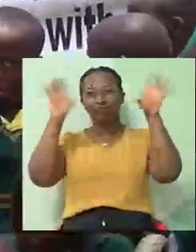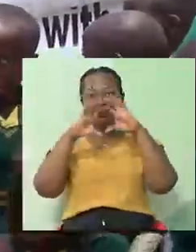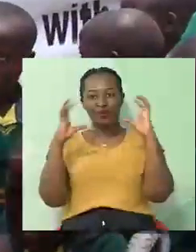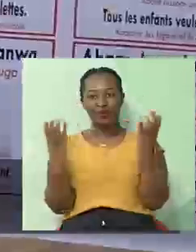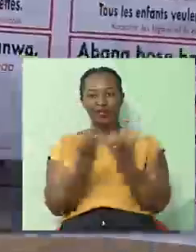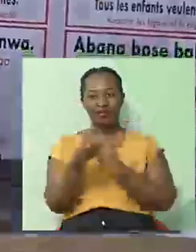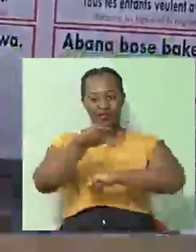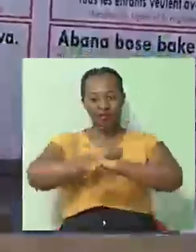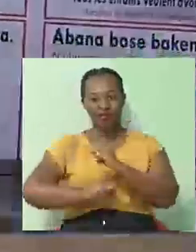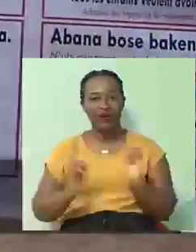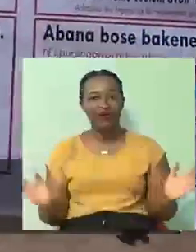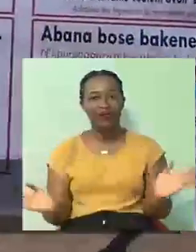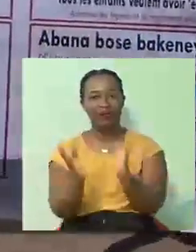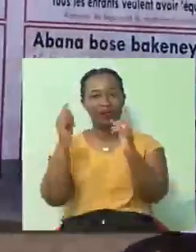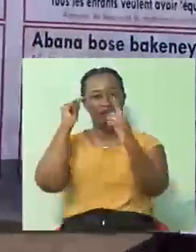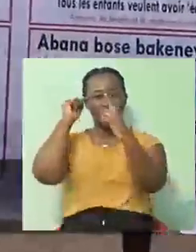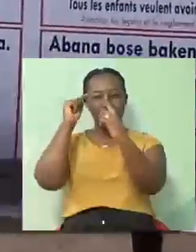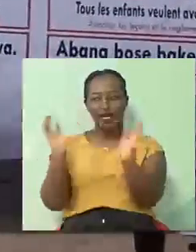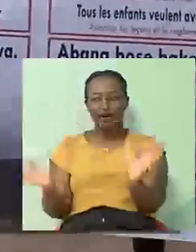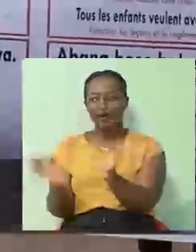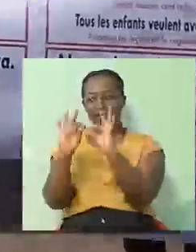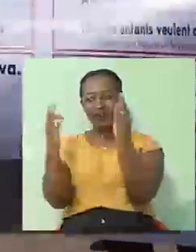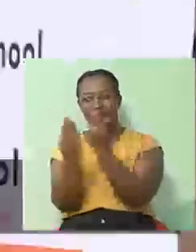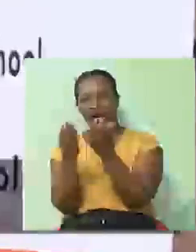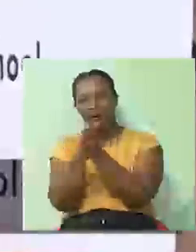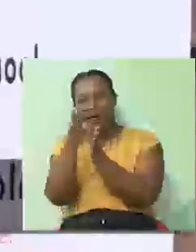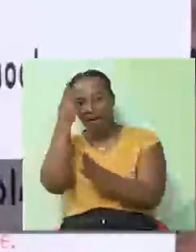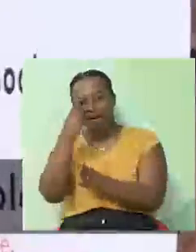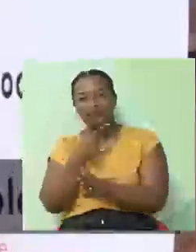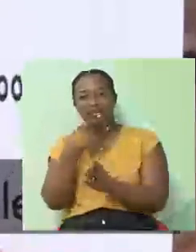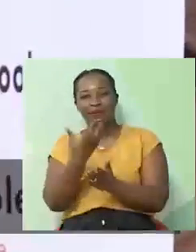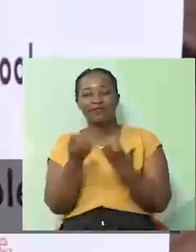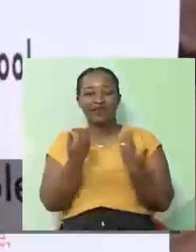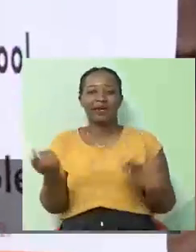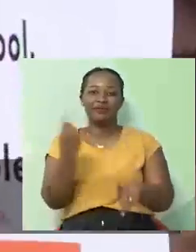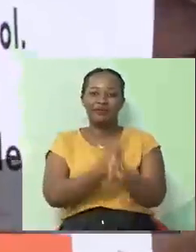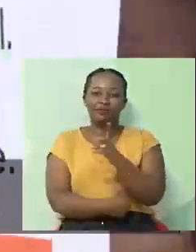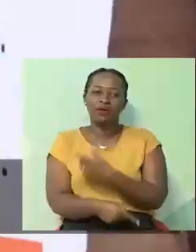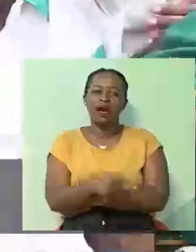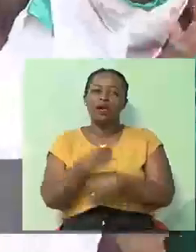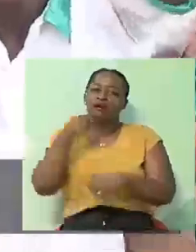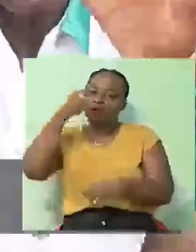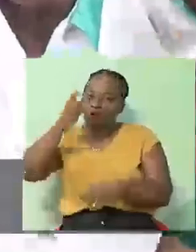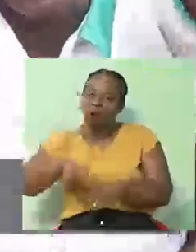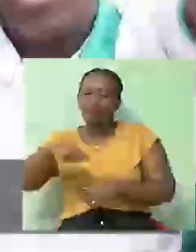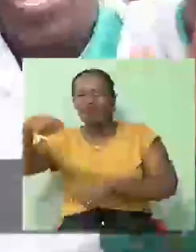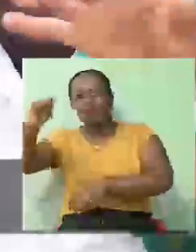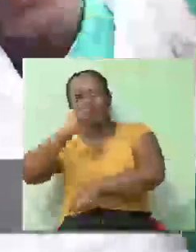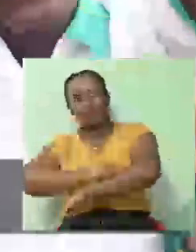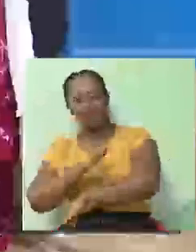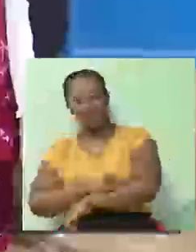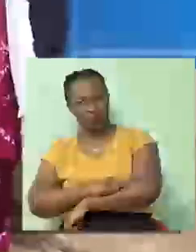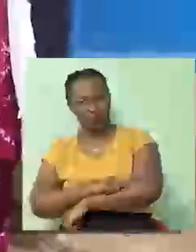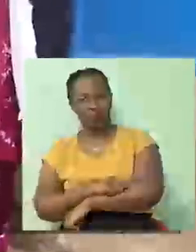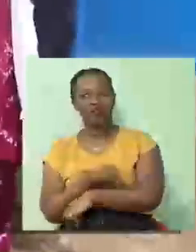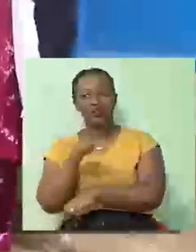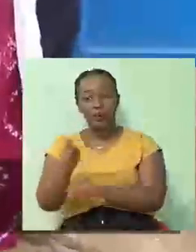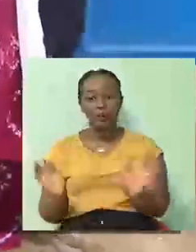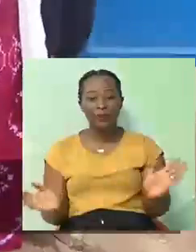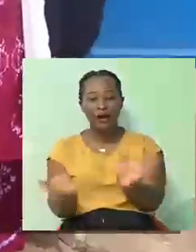no hino ku isi hari igikorwa cy'ubukangurambaga bugamije gukangurira imiryango n'ababyeyi bafite abana bafite ubumuga kutabavutsa uburenganzira bwo kugana